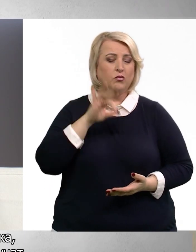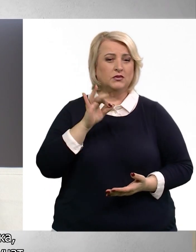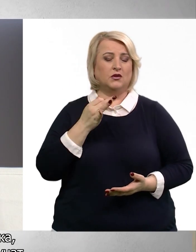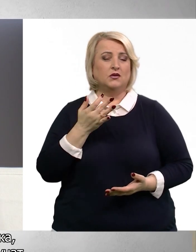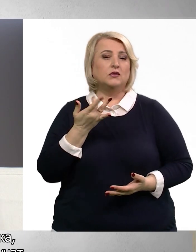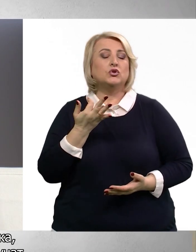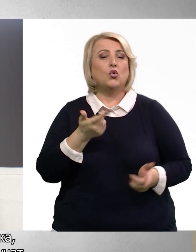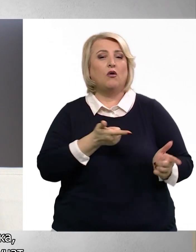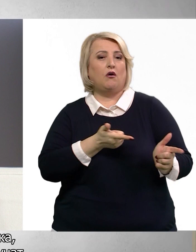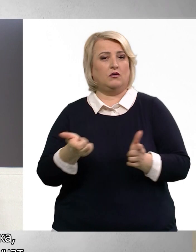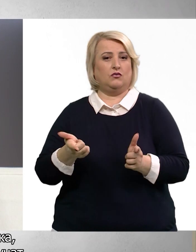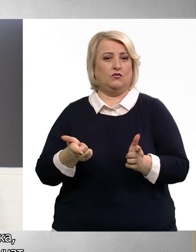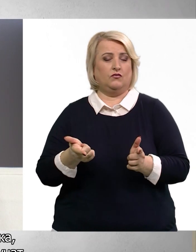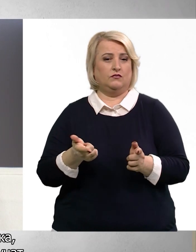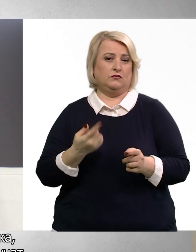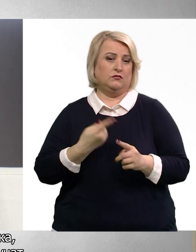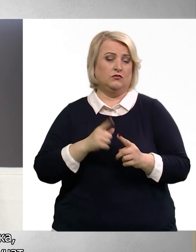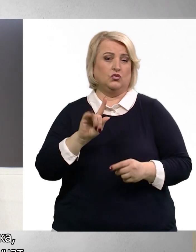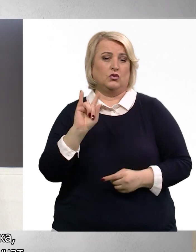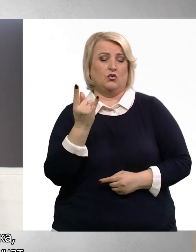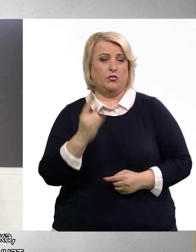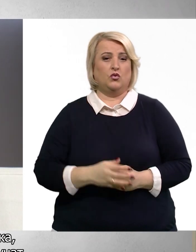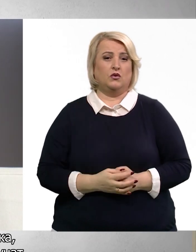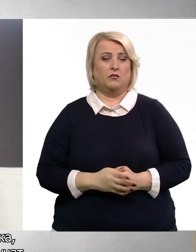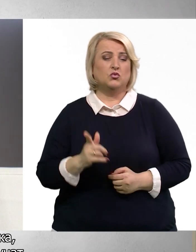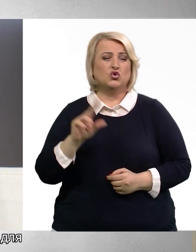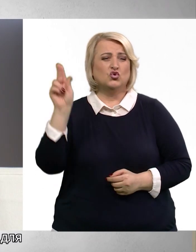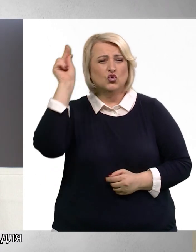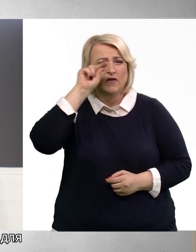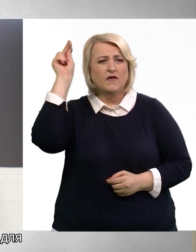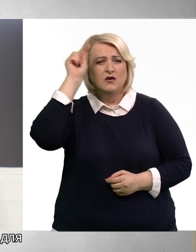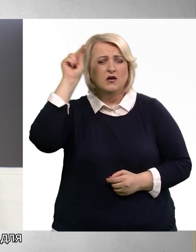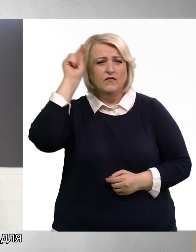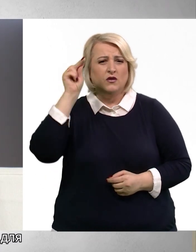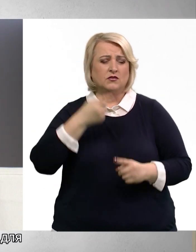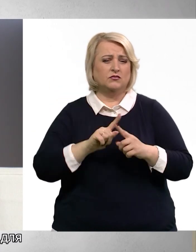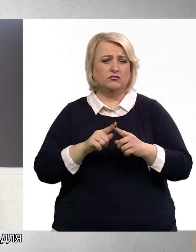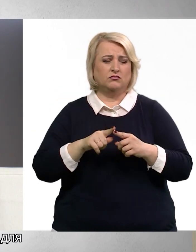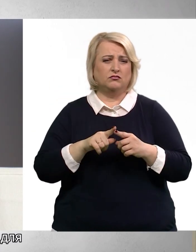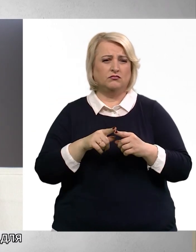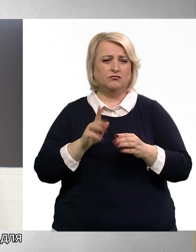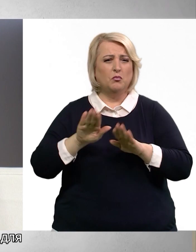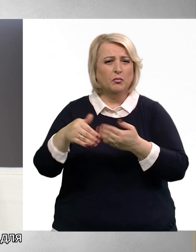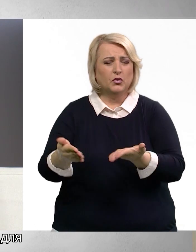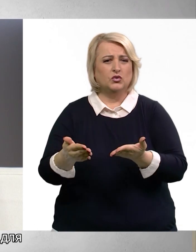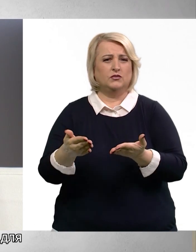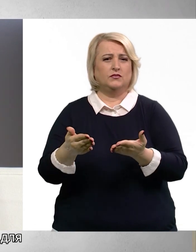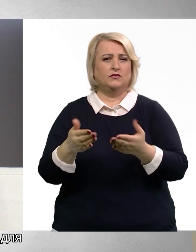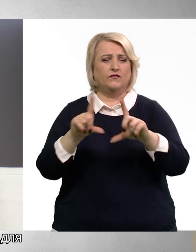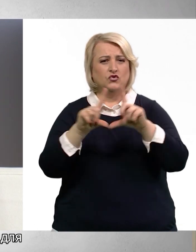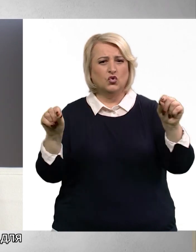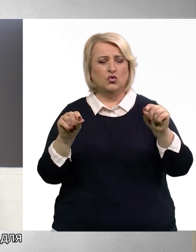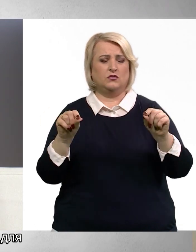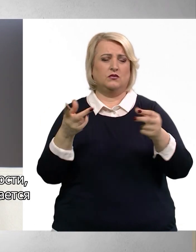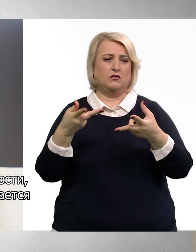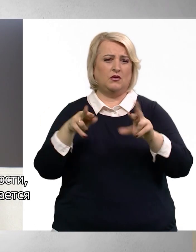de pregătire a unui copil, pentru că ceea ce învață ei deja sau anumite activități, cele sunt propuse pentru